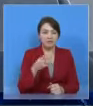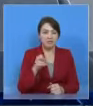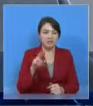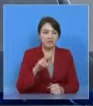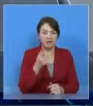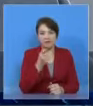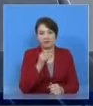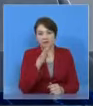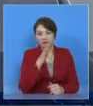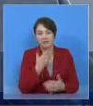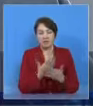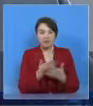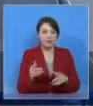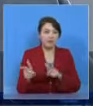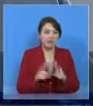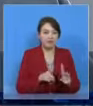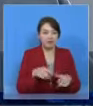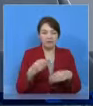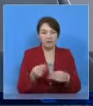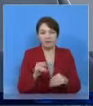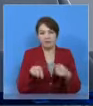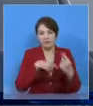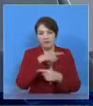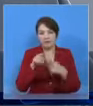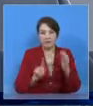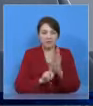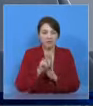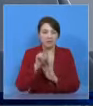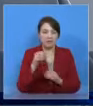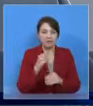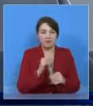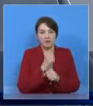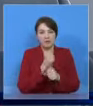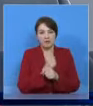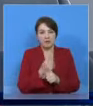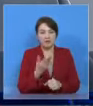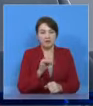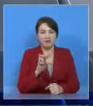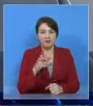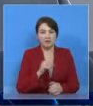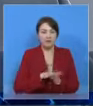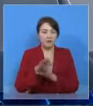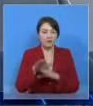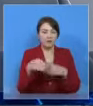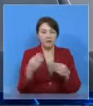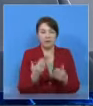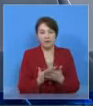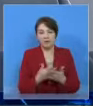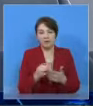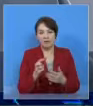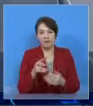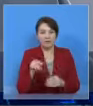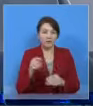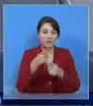ограниченном количестве Мы готовы предложить местным предпринимателям начать реализацию нашего продукта полностью обеспечен ту часть которая касается